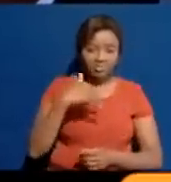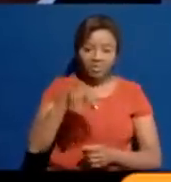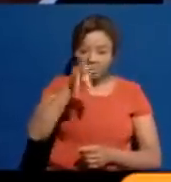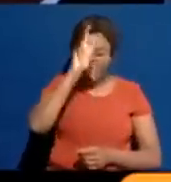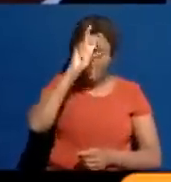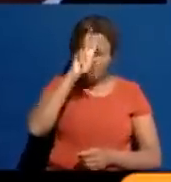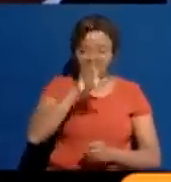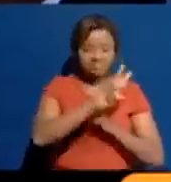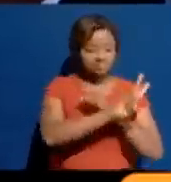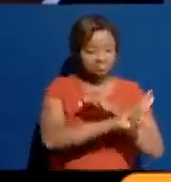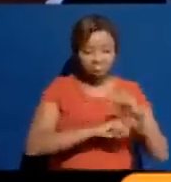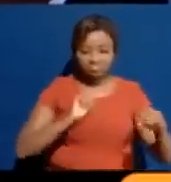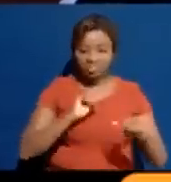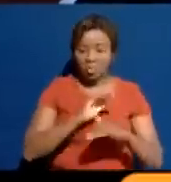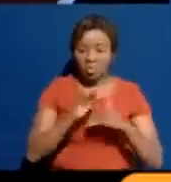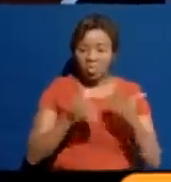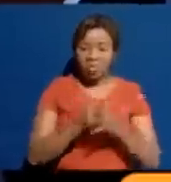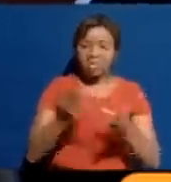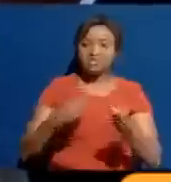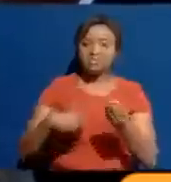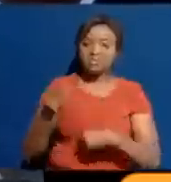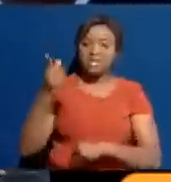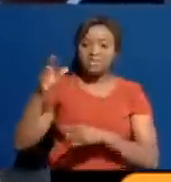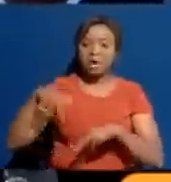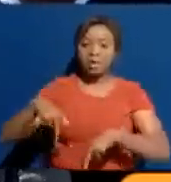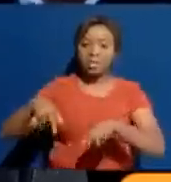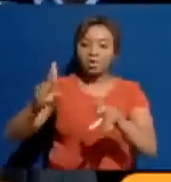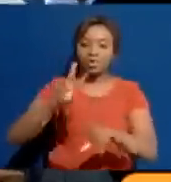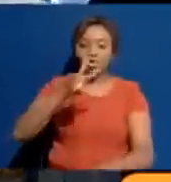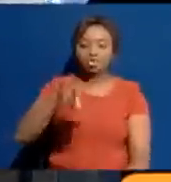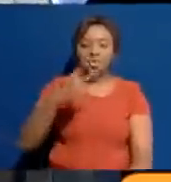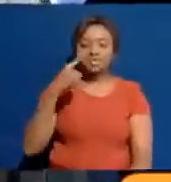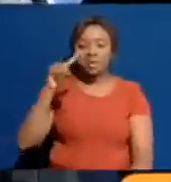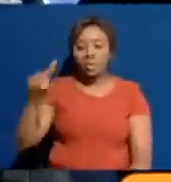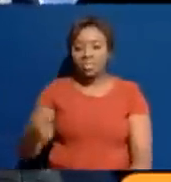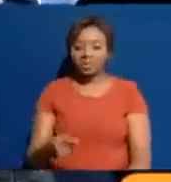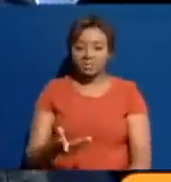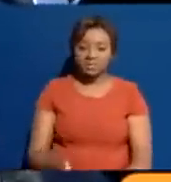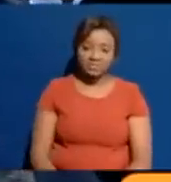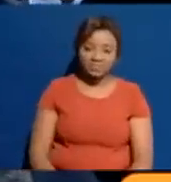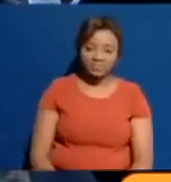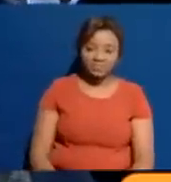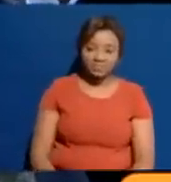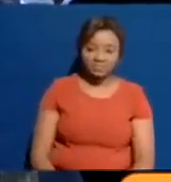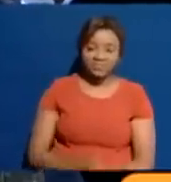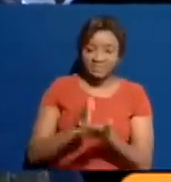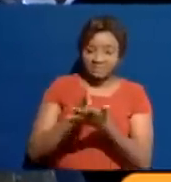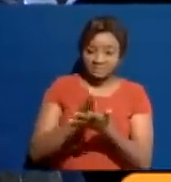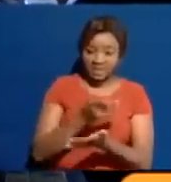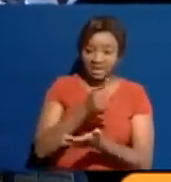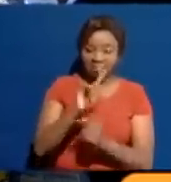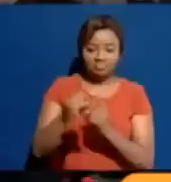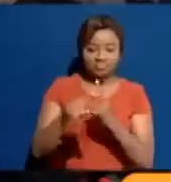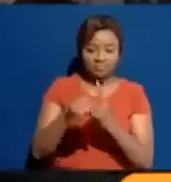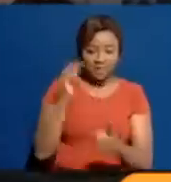sana, zilikuwa zinauzwa katika hii barabara 2000 1000. Zingine zikachijwa, watu